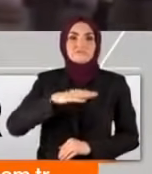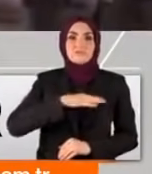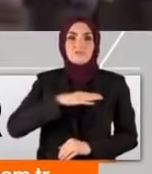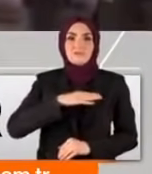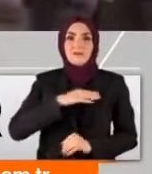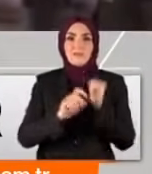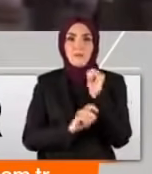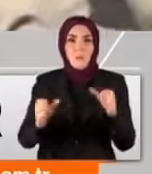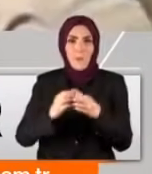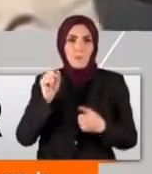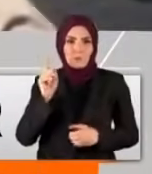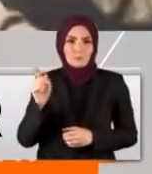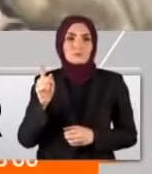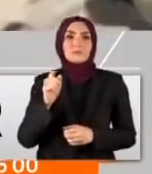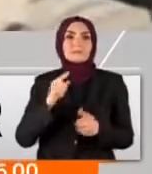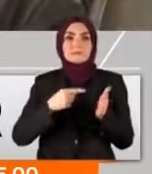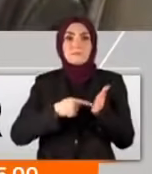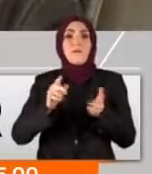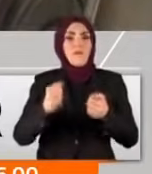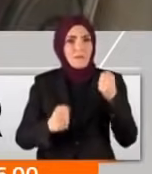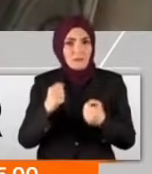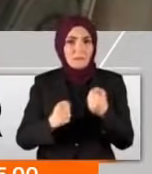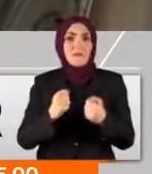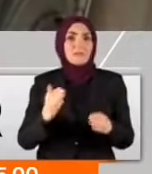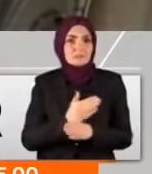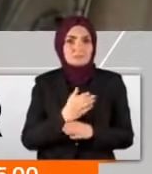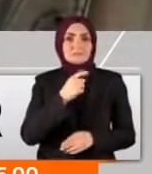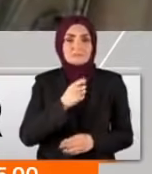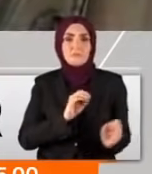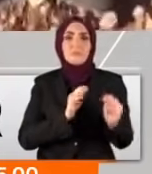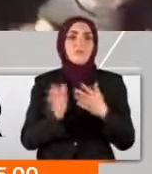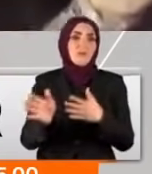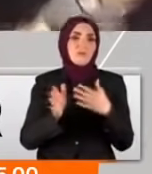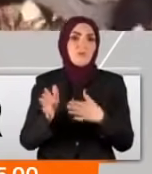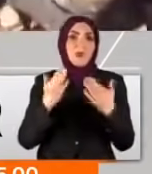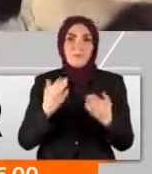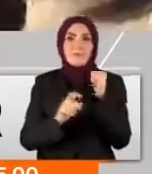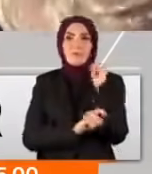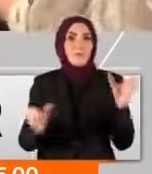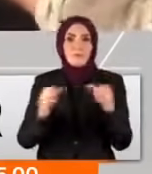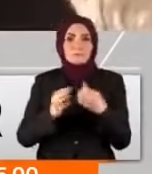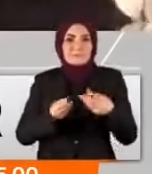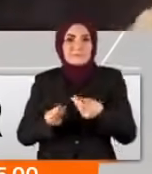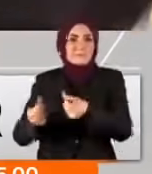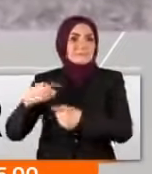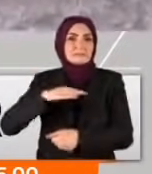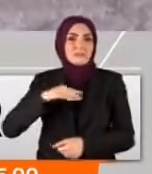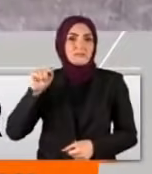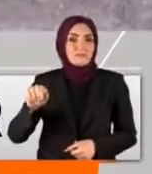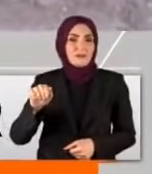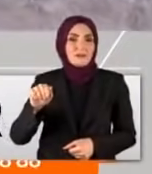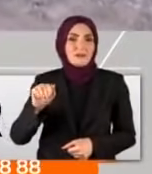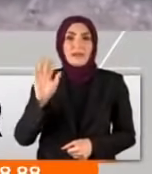para yardımı yapıyor. Ama terör örgütü DAEŞ neredeyse yok edildi. Hal böyle olsa da 50 binden fazla terörist barındıran YPG'ye